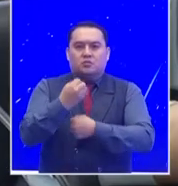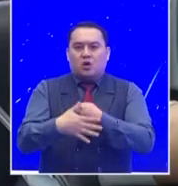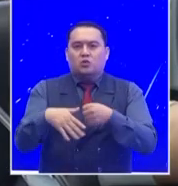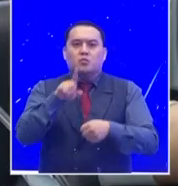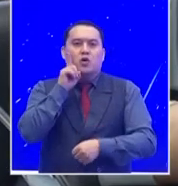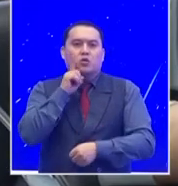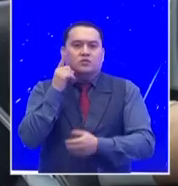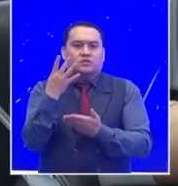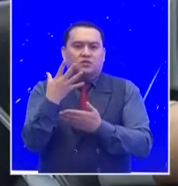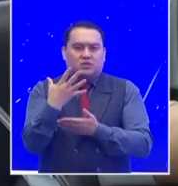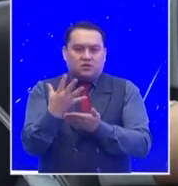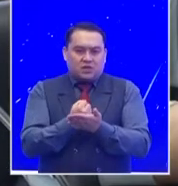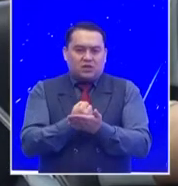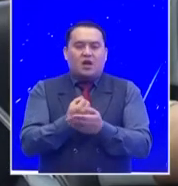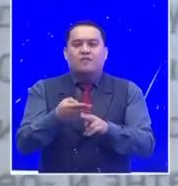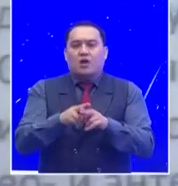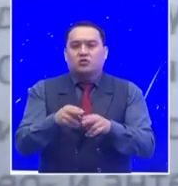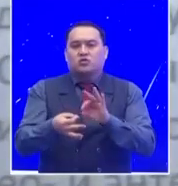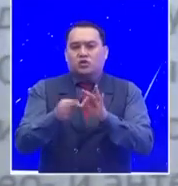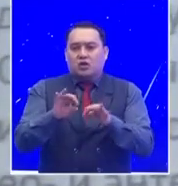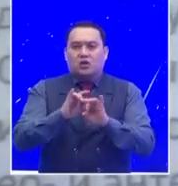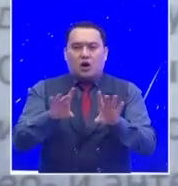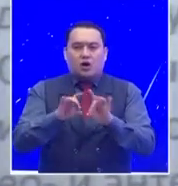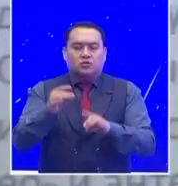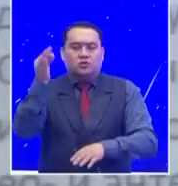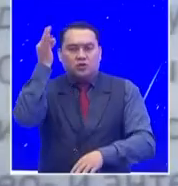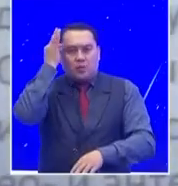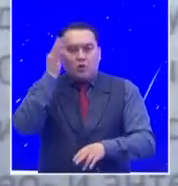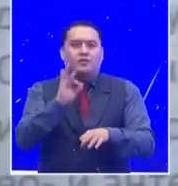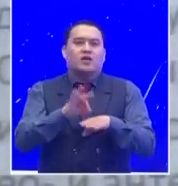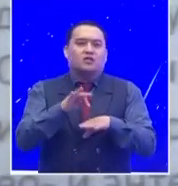специалистами молодежного ресурсного центра, где подробно рассказали о симптомах